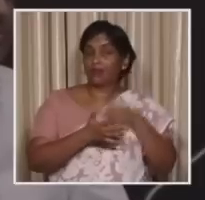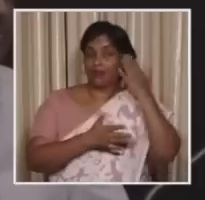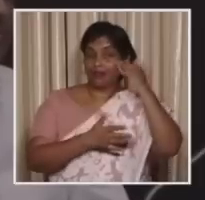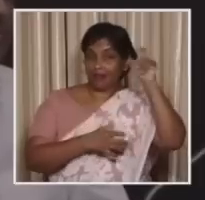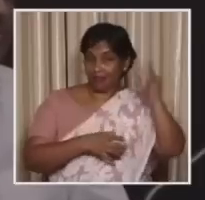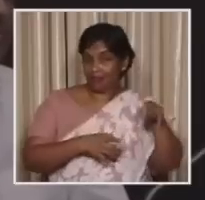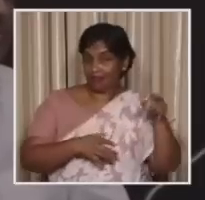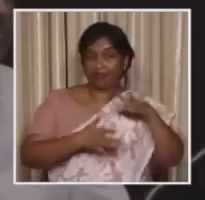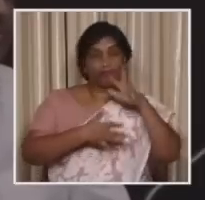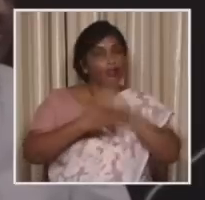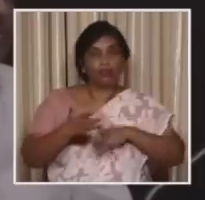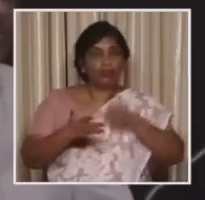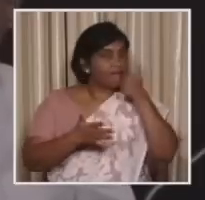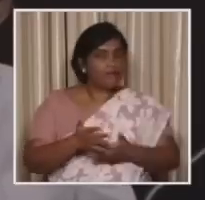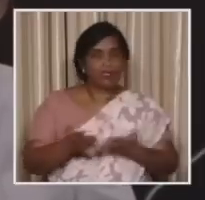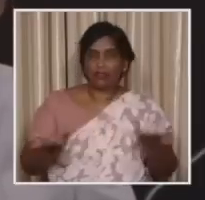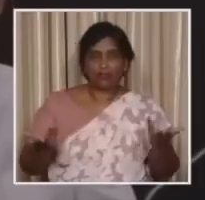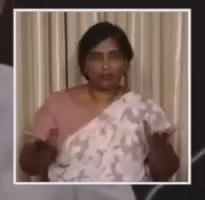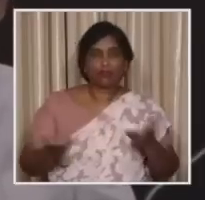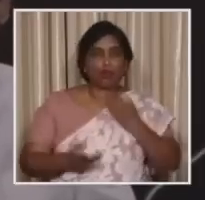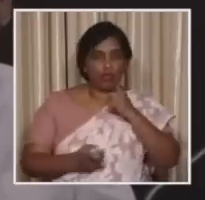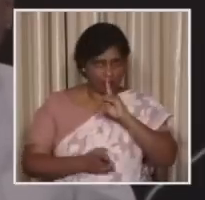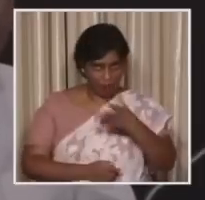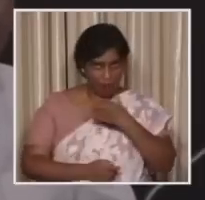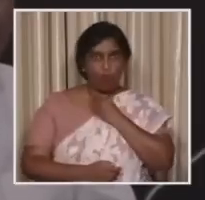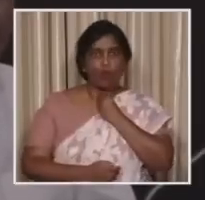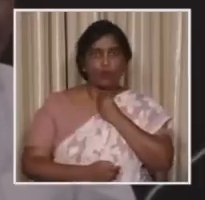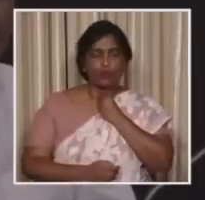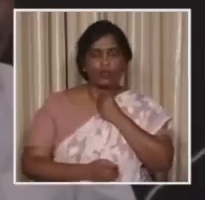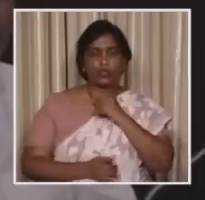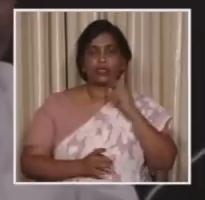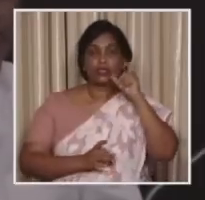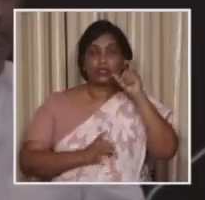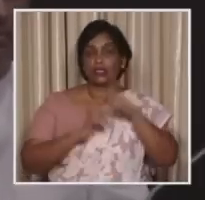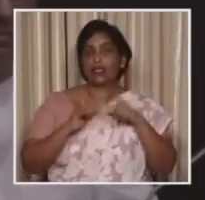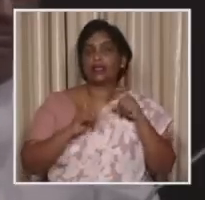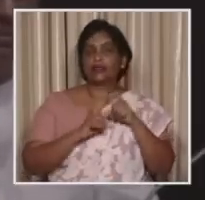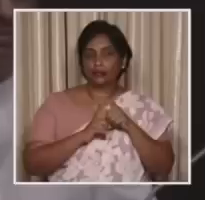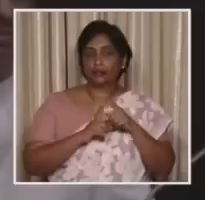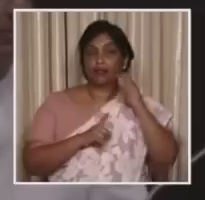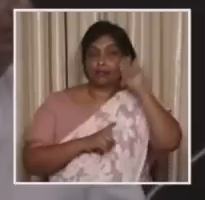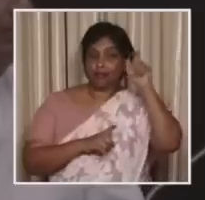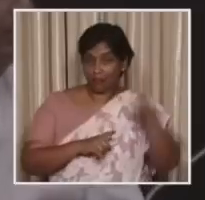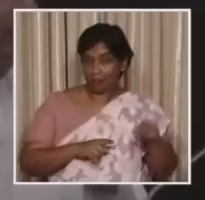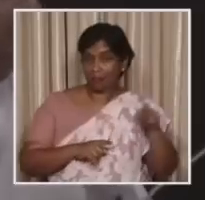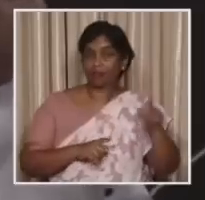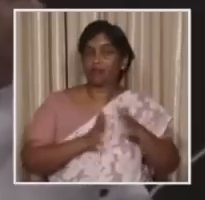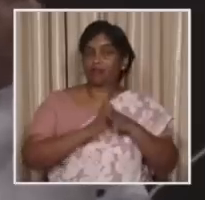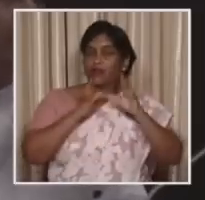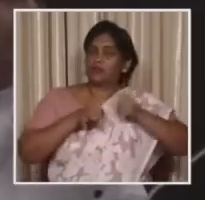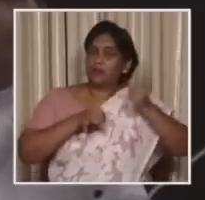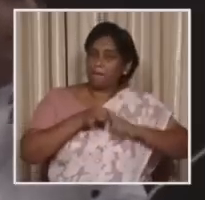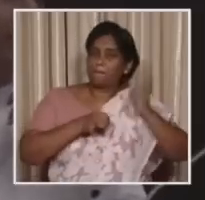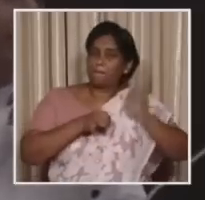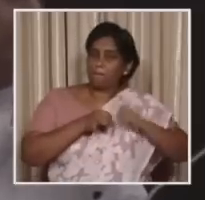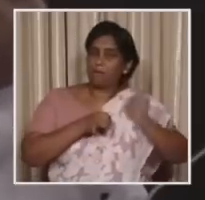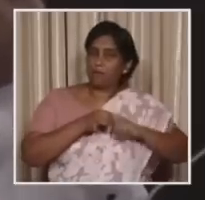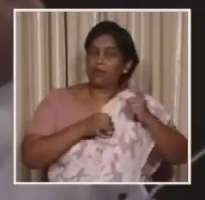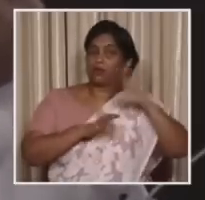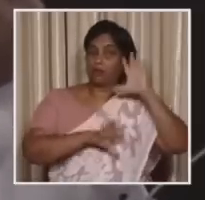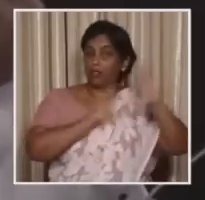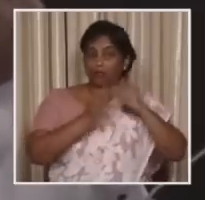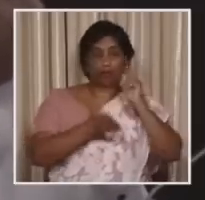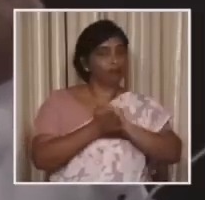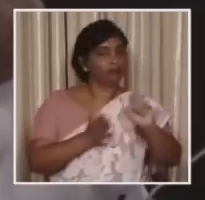උත්තරේ වැදගත් නෙමේද? හාදියා කියන්නේ බොරුද? අපි දන්නවා බුද්ධාංශ නිලධාරීන් හාදියාගෙන් කොච්චර ප්‍රශ්න කරලාද මේ තොරතුරු